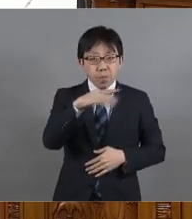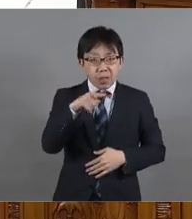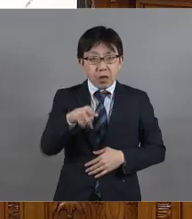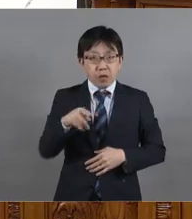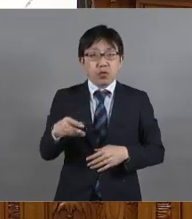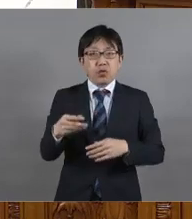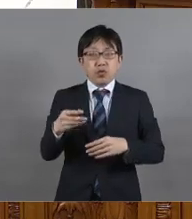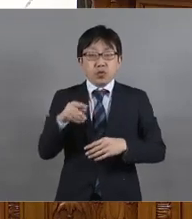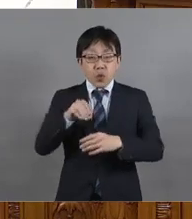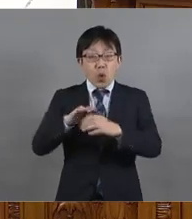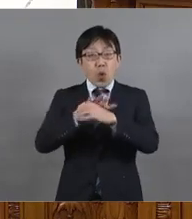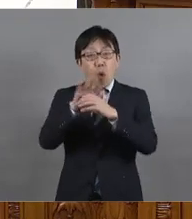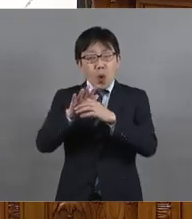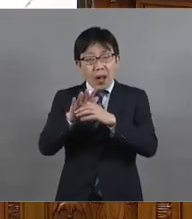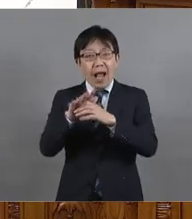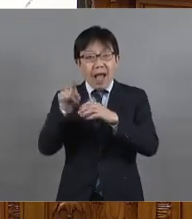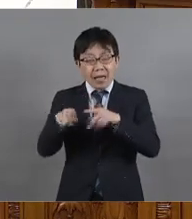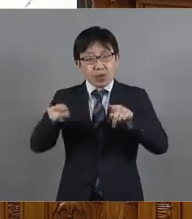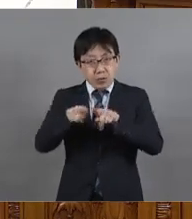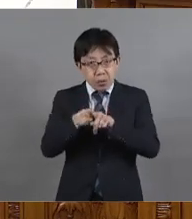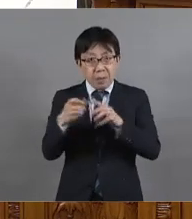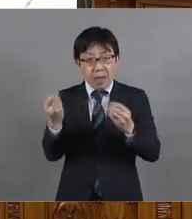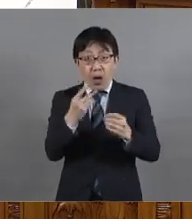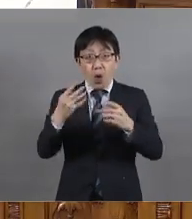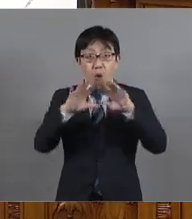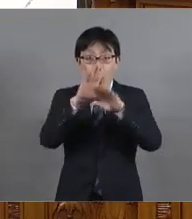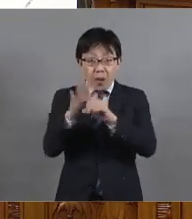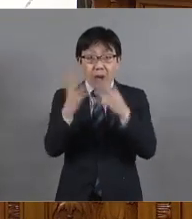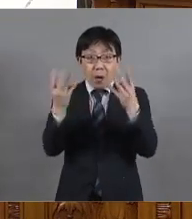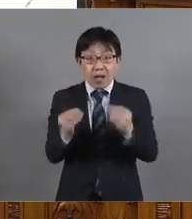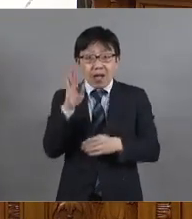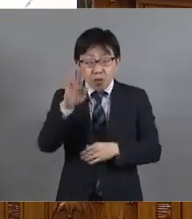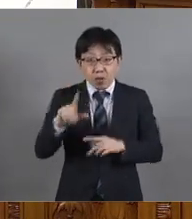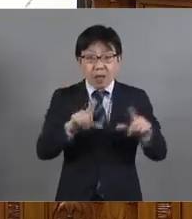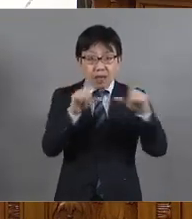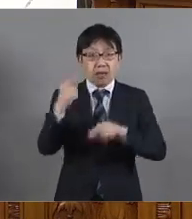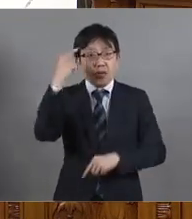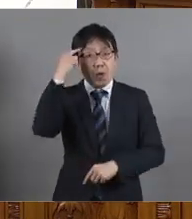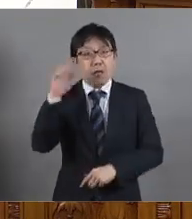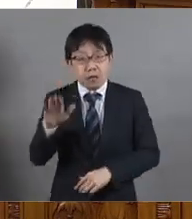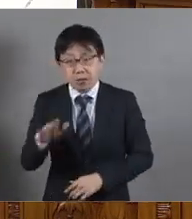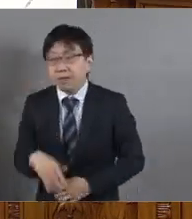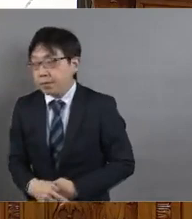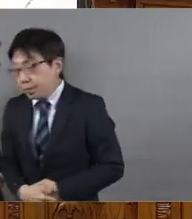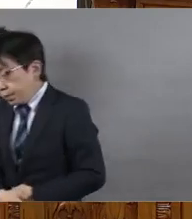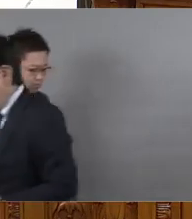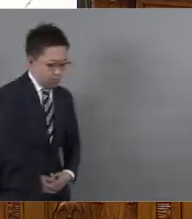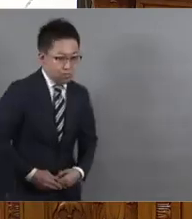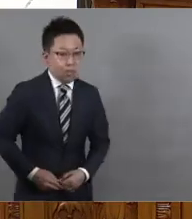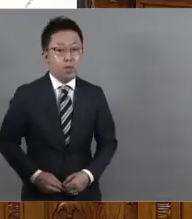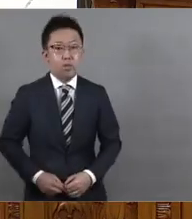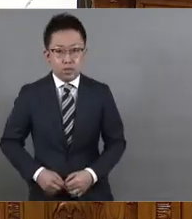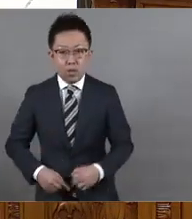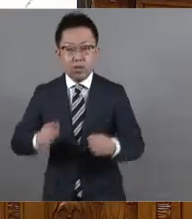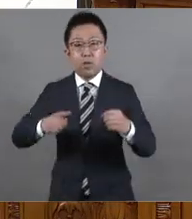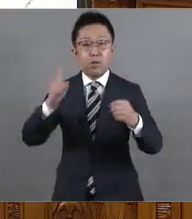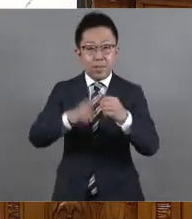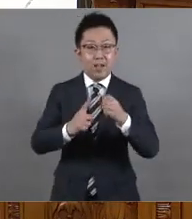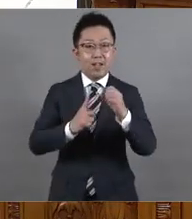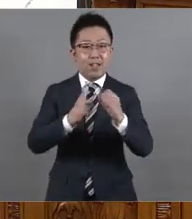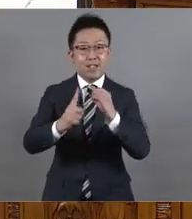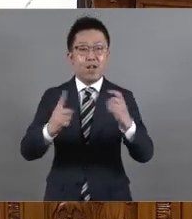コロナポスト頃な時代の新しい成長につながると考えますそのためにはまずデジタル化の推進